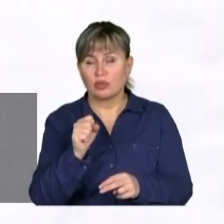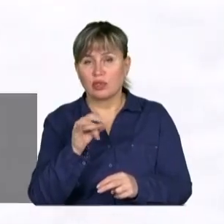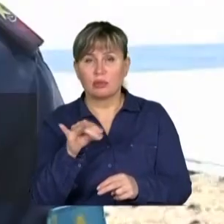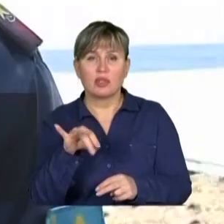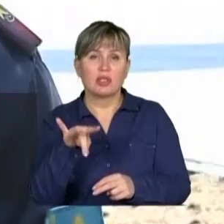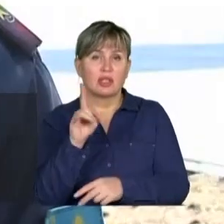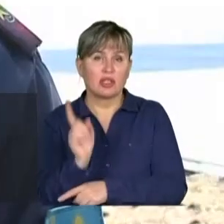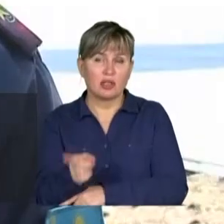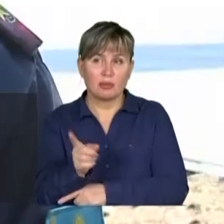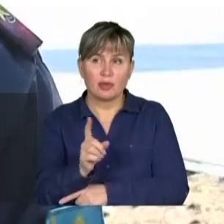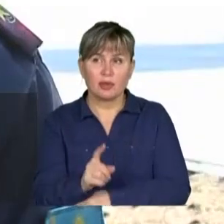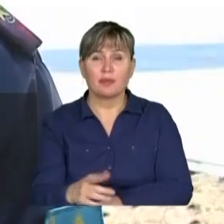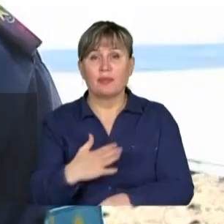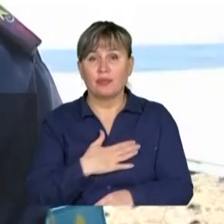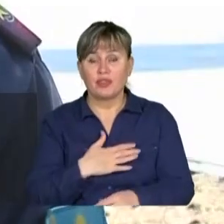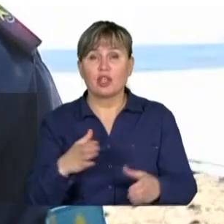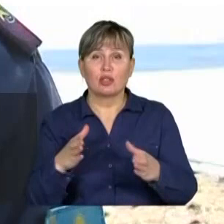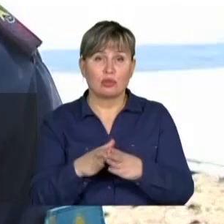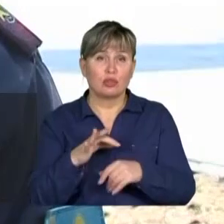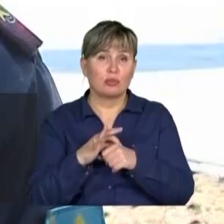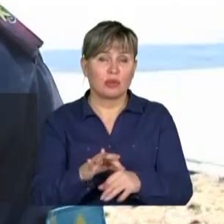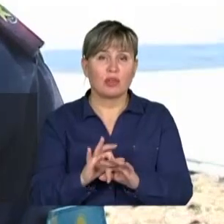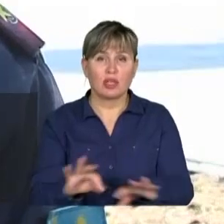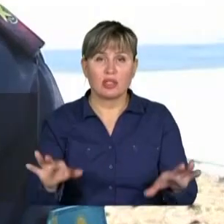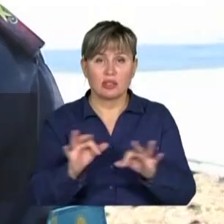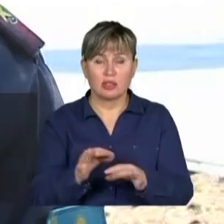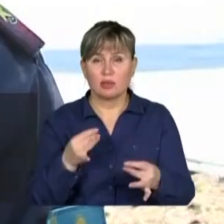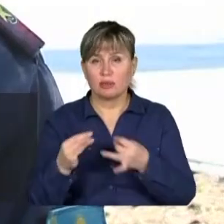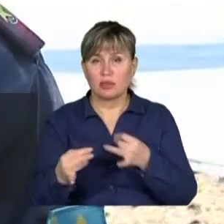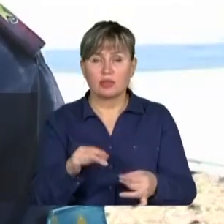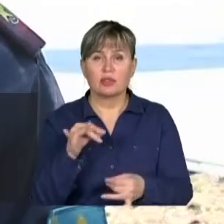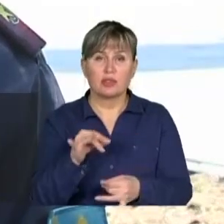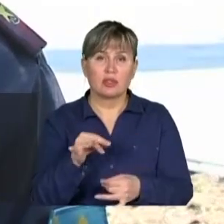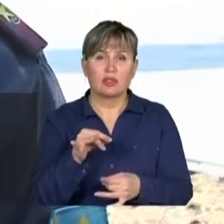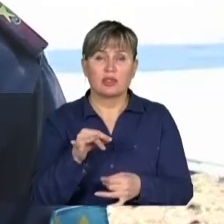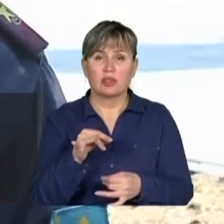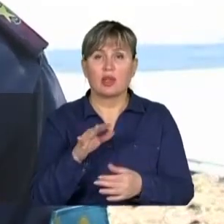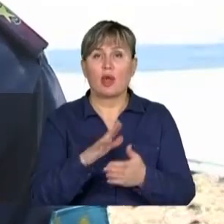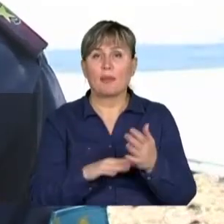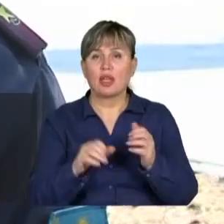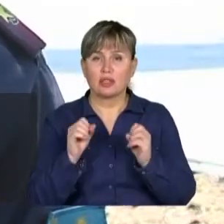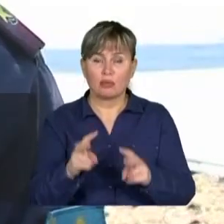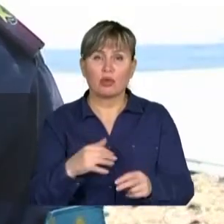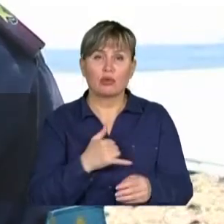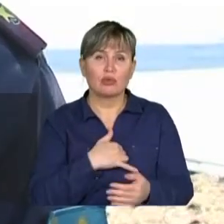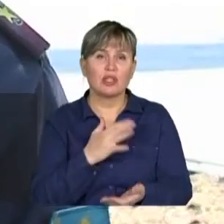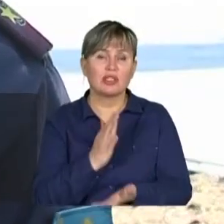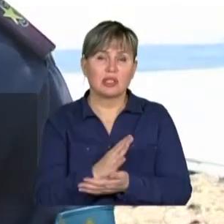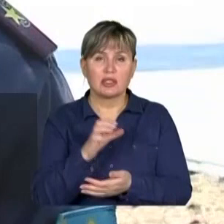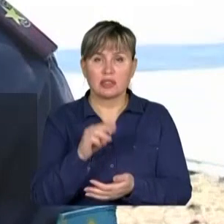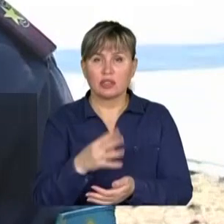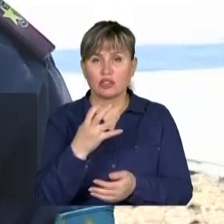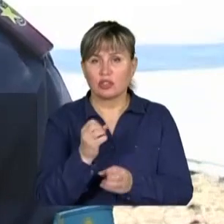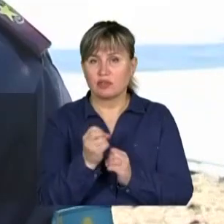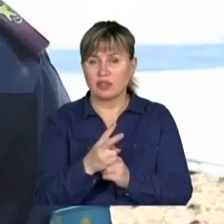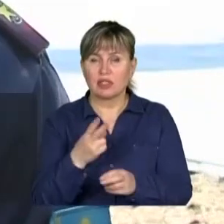лед. Нашими службами проводится разъяснительная беседа, и по линии безопасности у нас действует статья